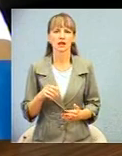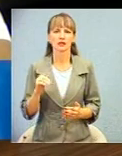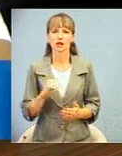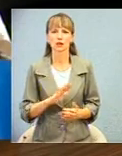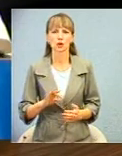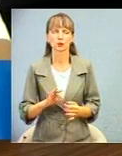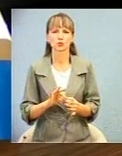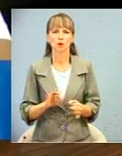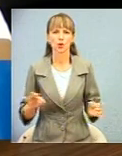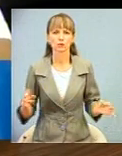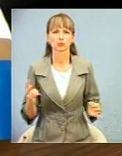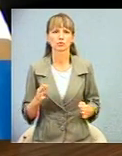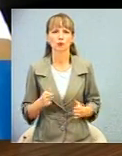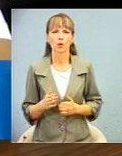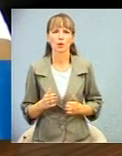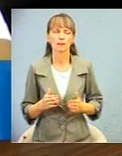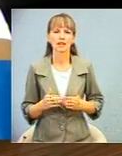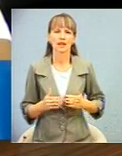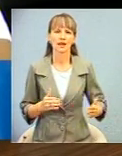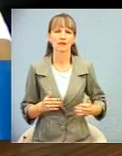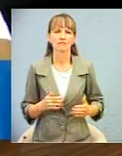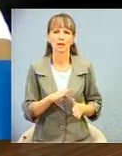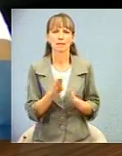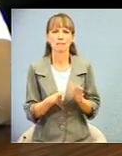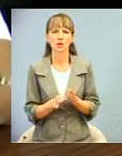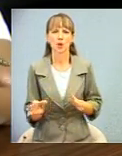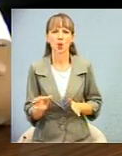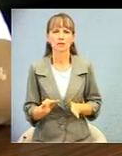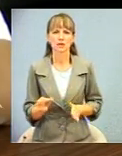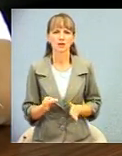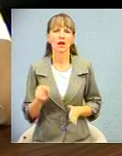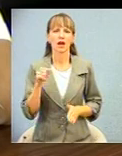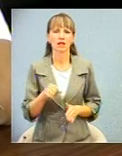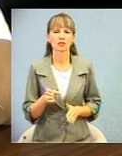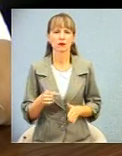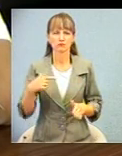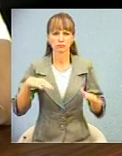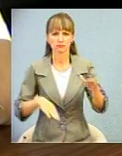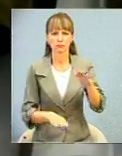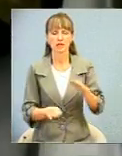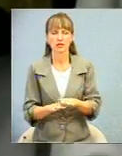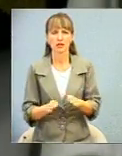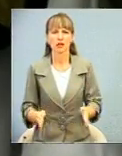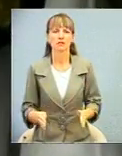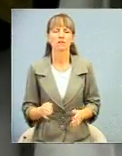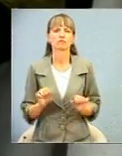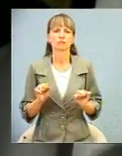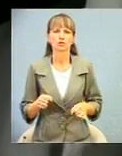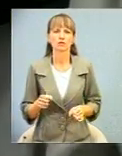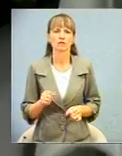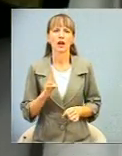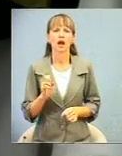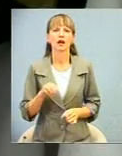треба уходити під лівий, під острів. Ну а там скала підводна. Можливо, трошки